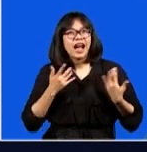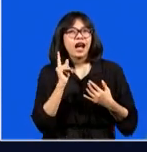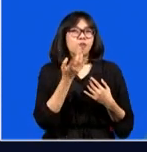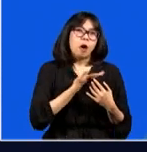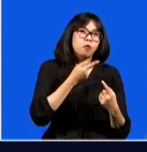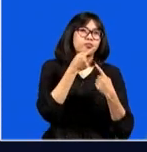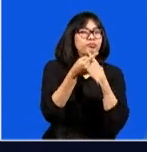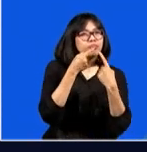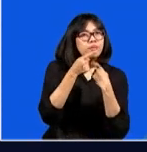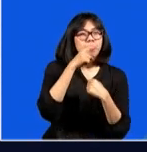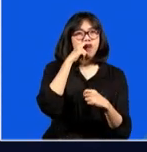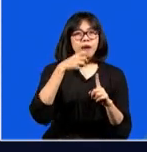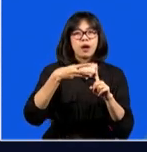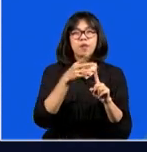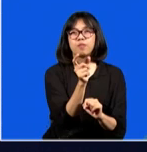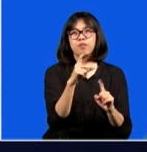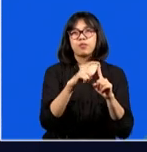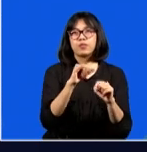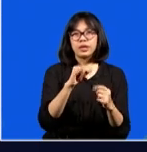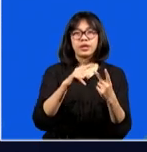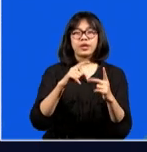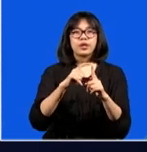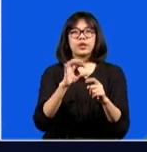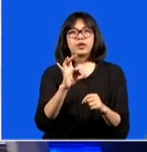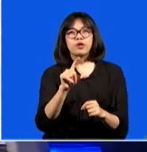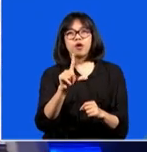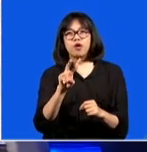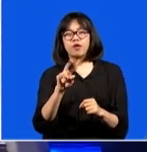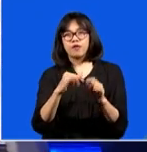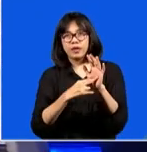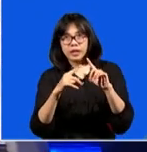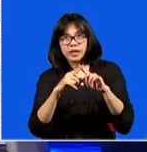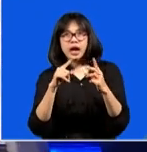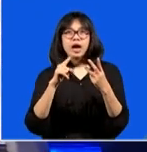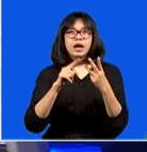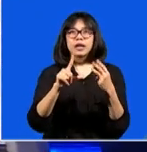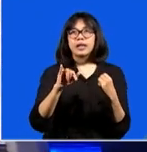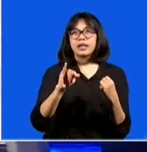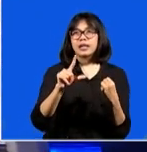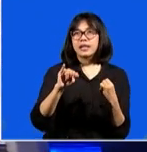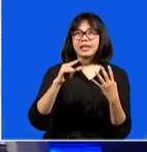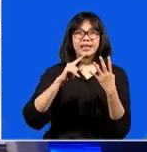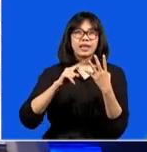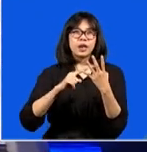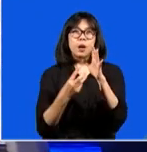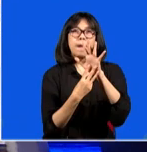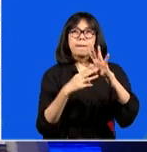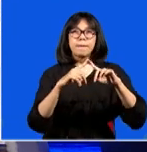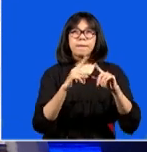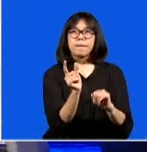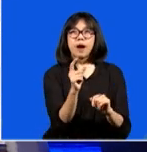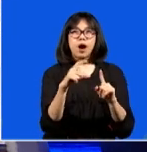Ibu dolfina Bu Lily bu Eka dan juga dengan mbak Maudy generasi muda Indonesia yang sosoknya sangat